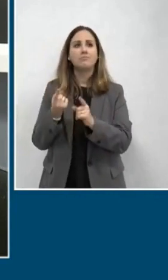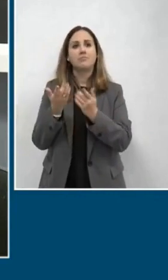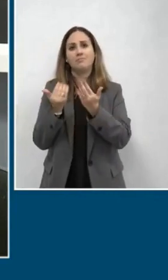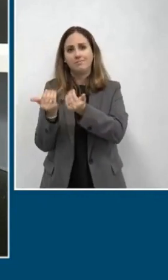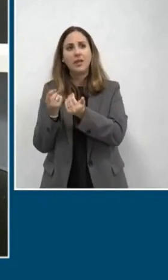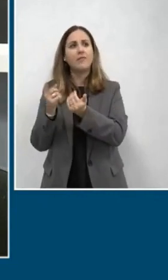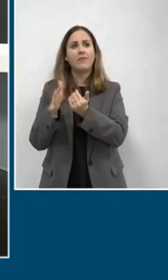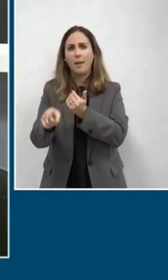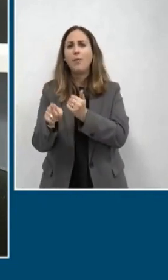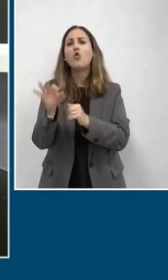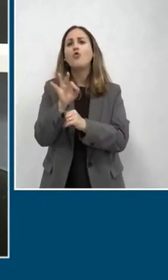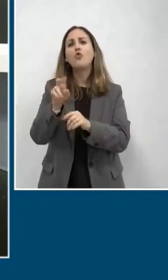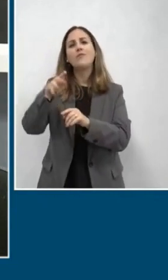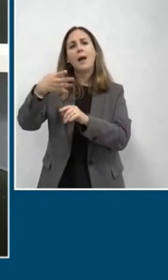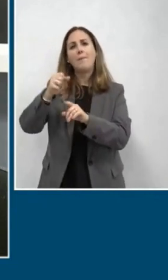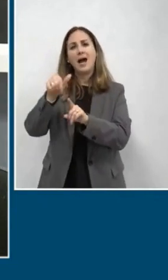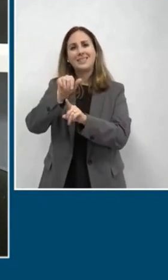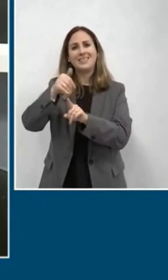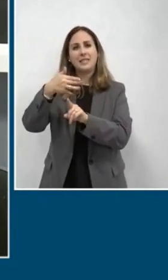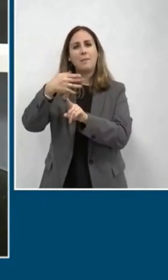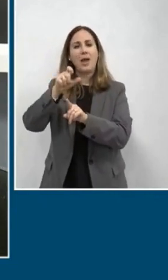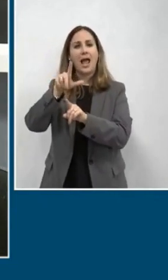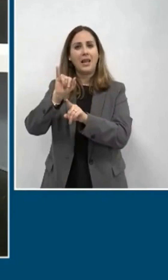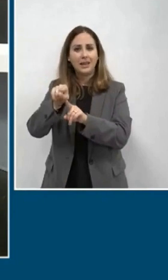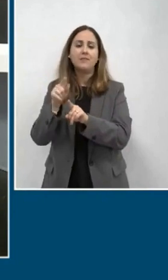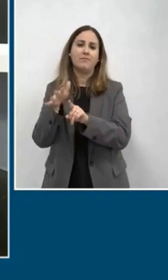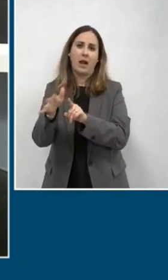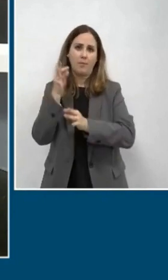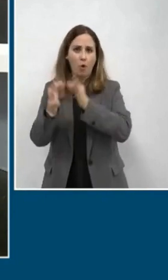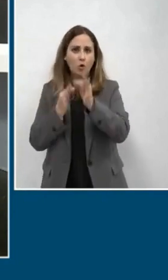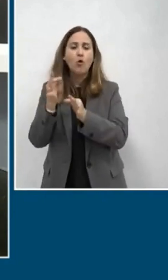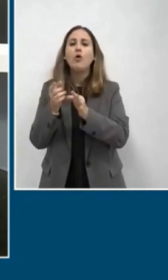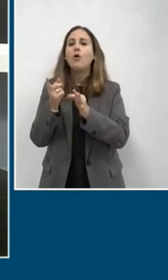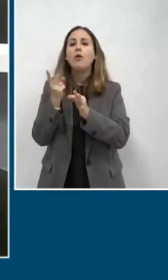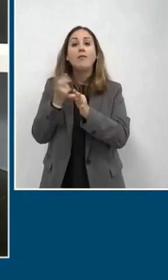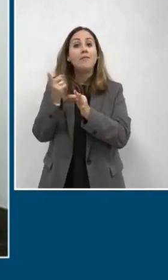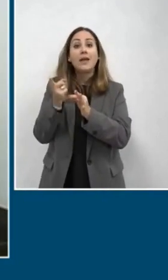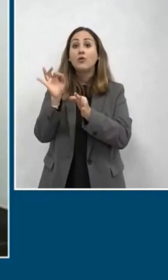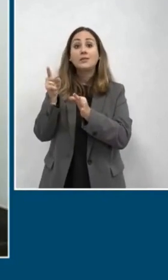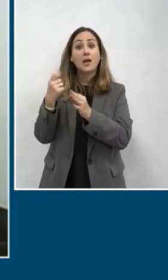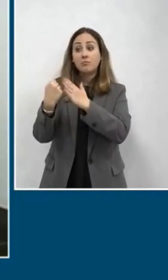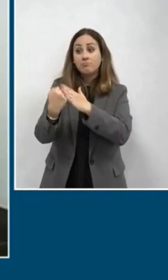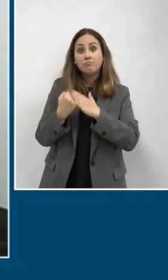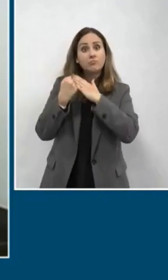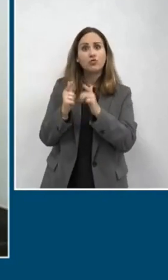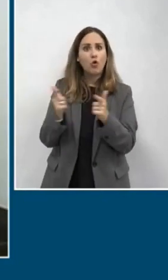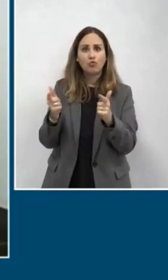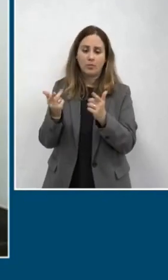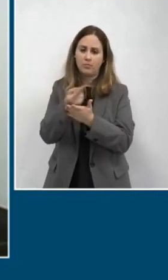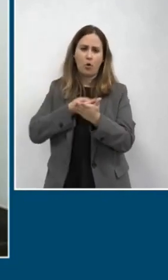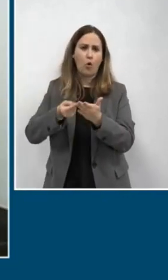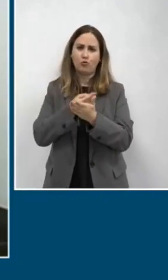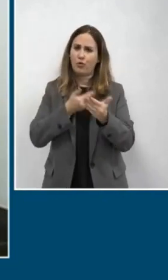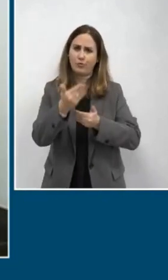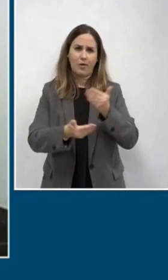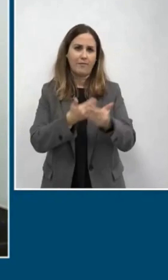la Fulvia massimeli la presidente di Isla senza di loro tutto questo progetto non avrebbe avuto luogo perché è